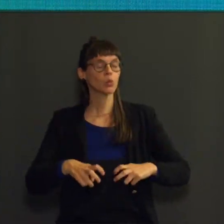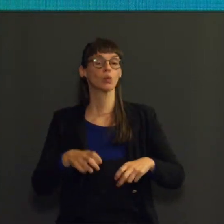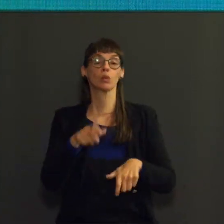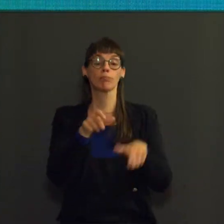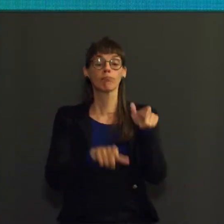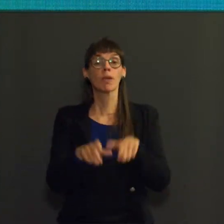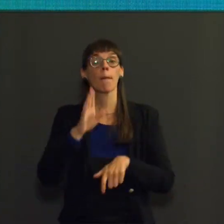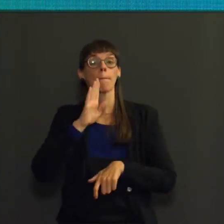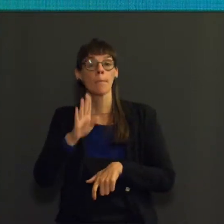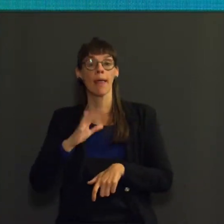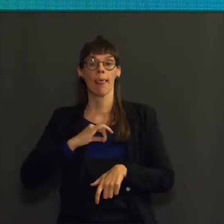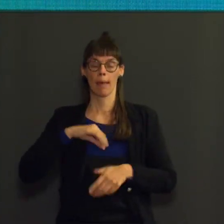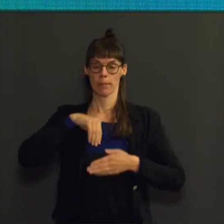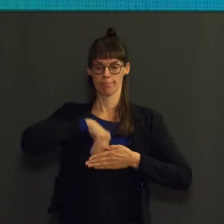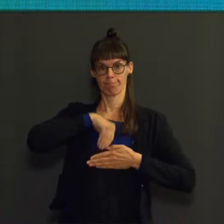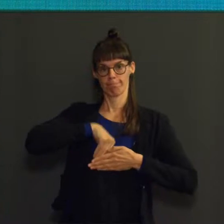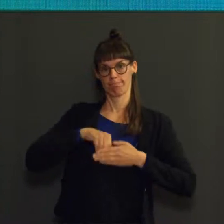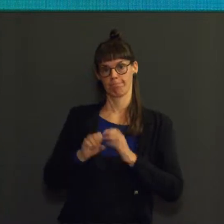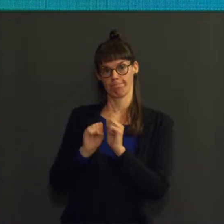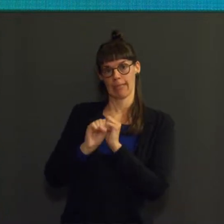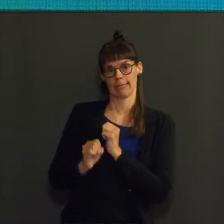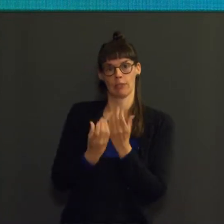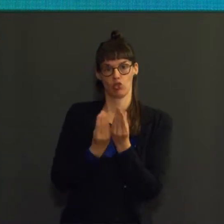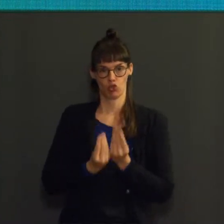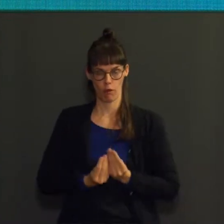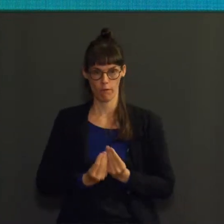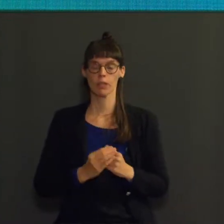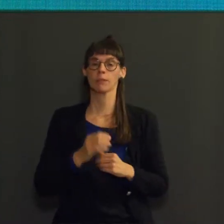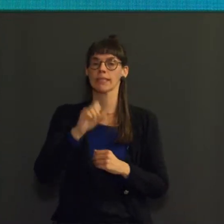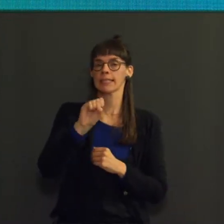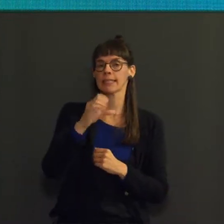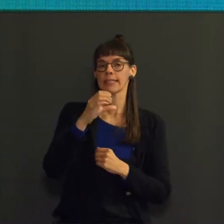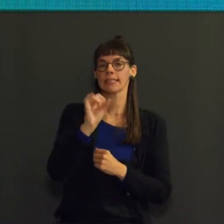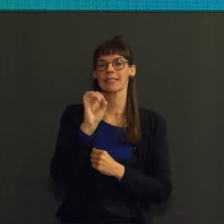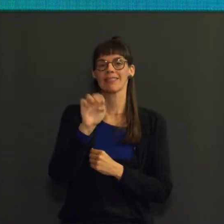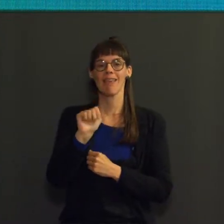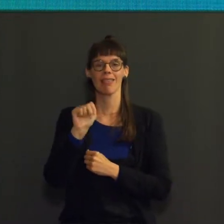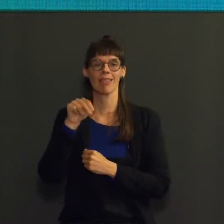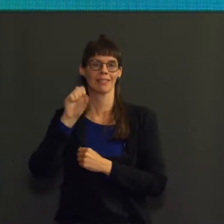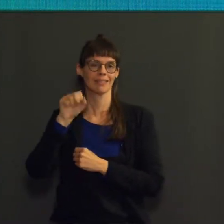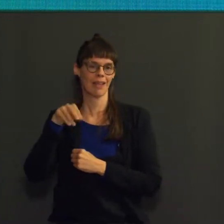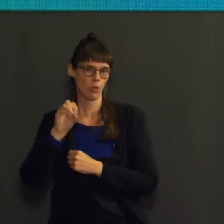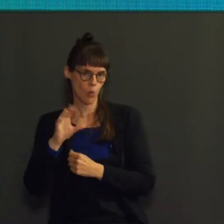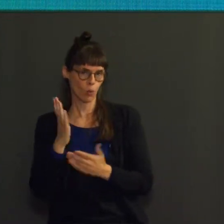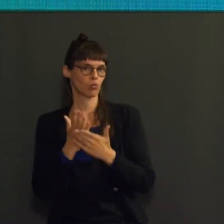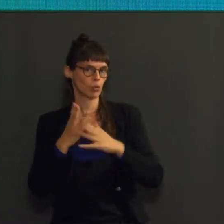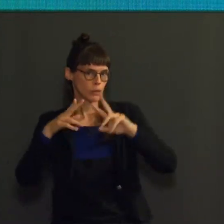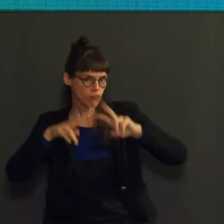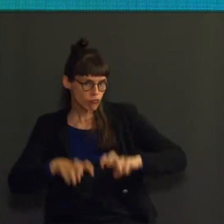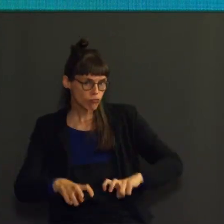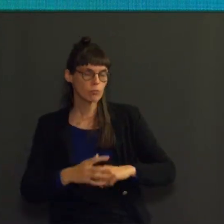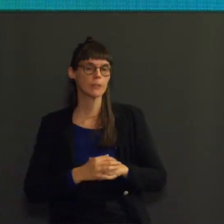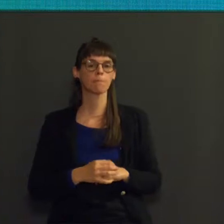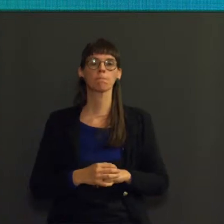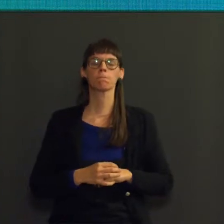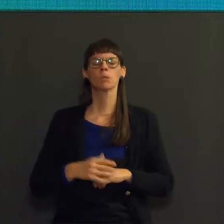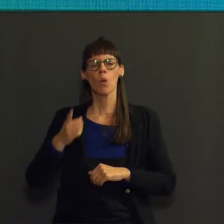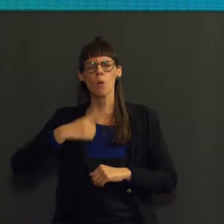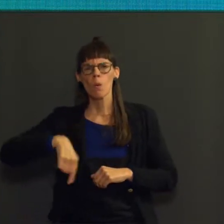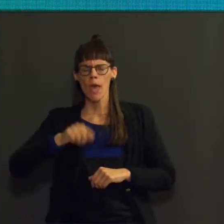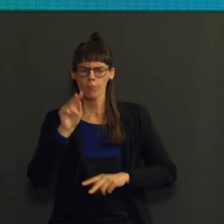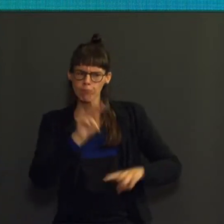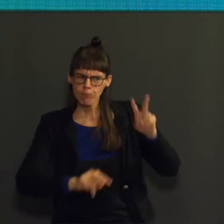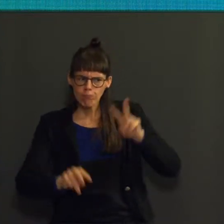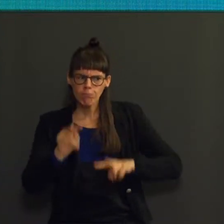Belgische bevolking. Onderzoek dat werd uitgevoerd door Sciensano. Op Sciensano monitoren we